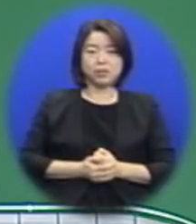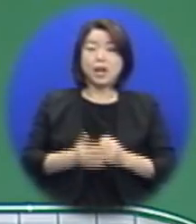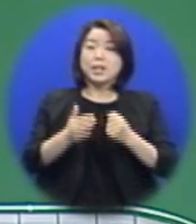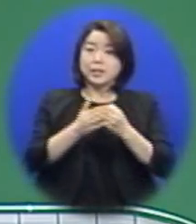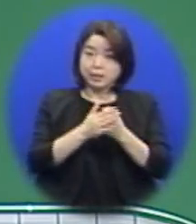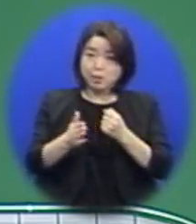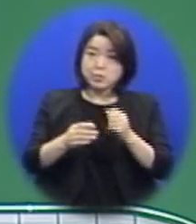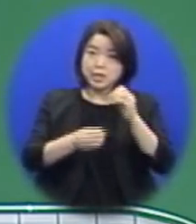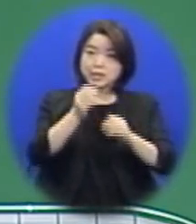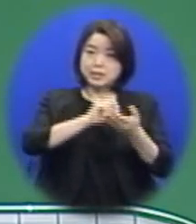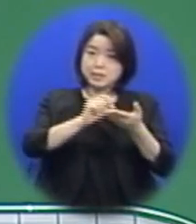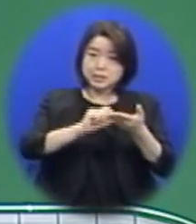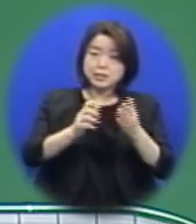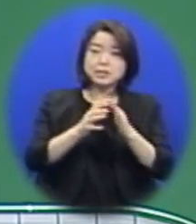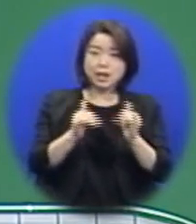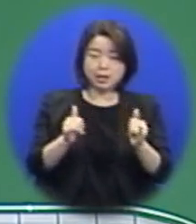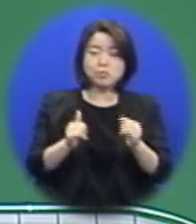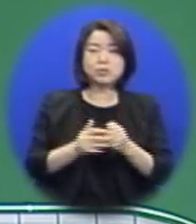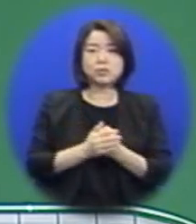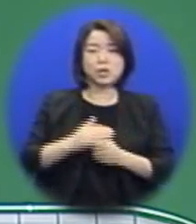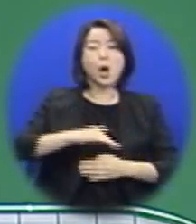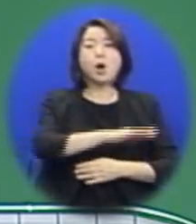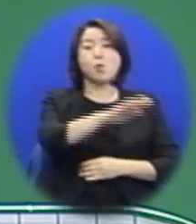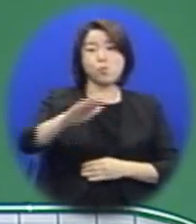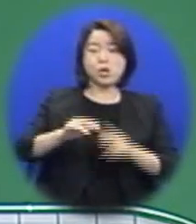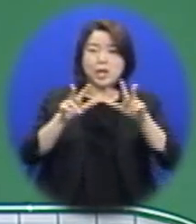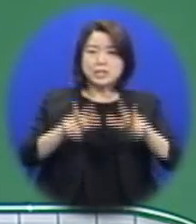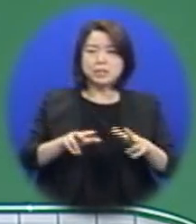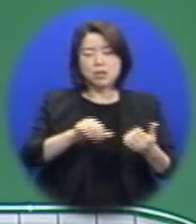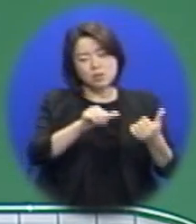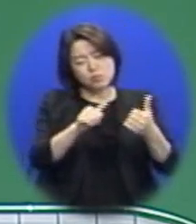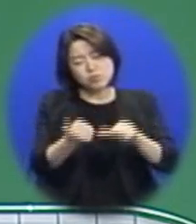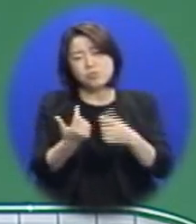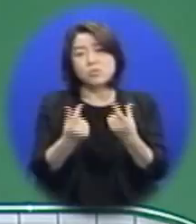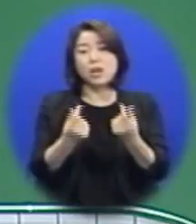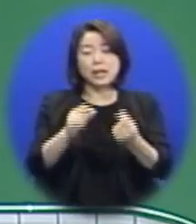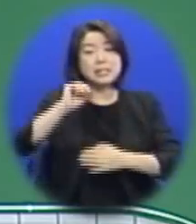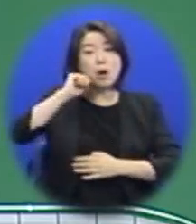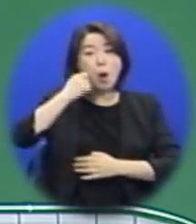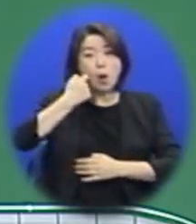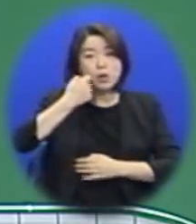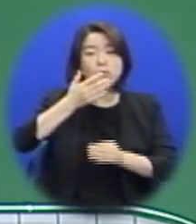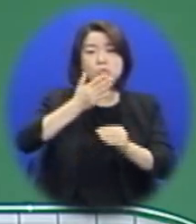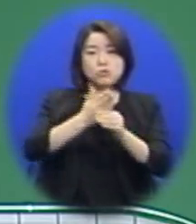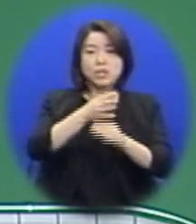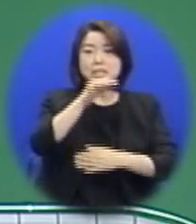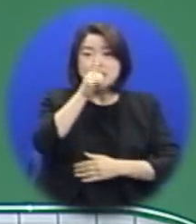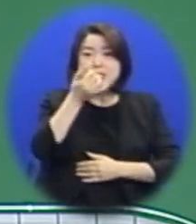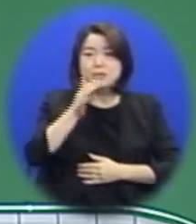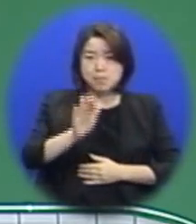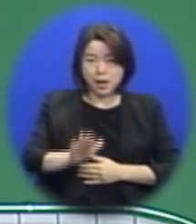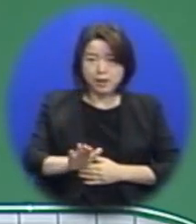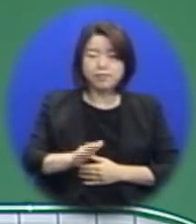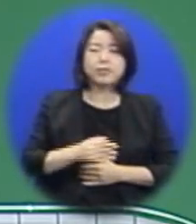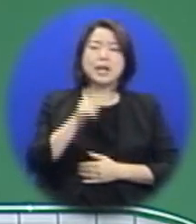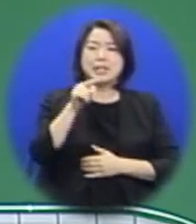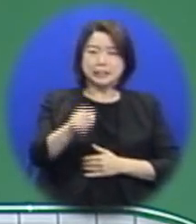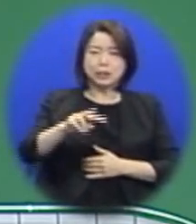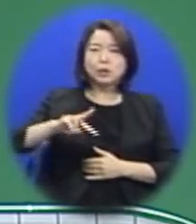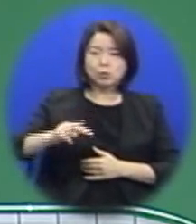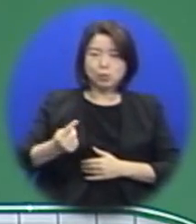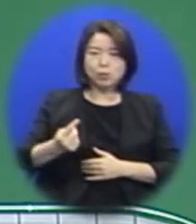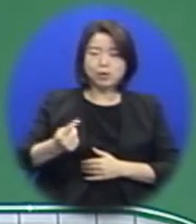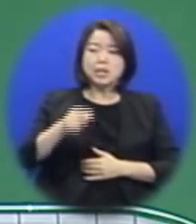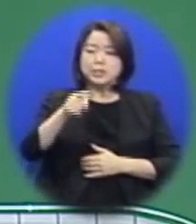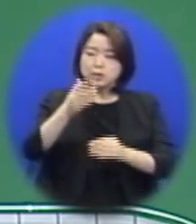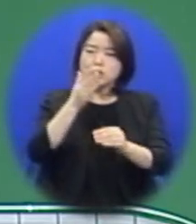그래서 이 시편 기자는 우리가 지금 죽을 것 같은 어려운 가운데 있지만 그것도